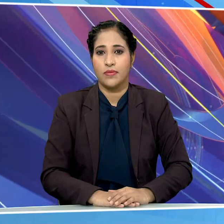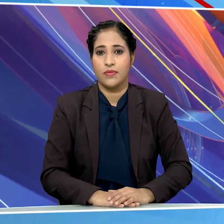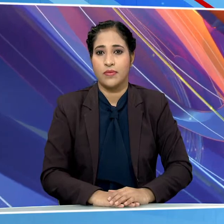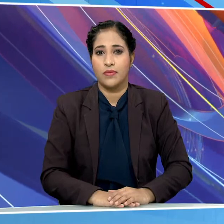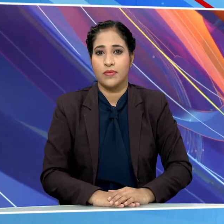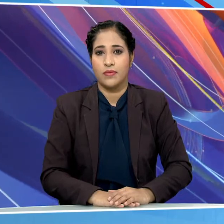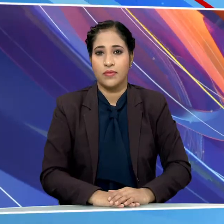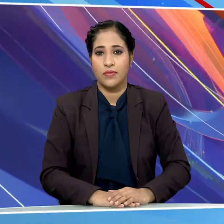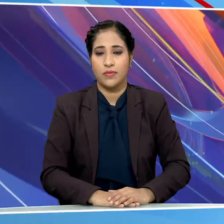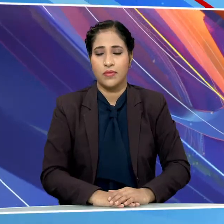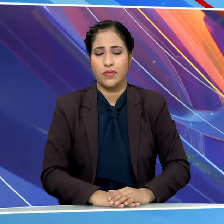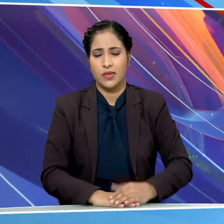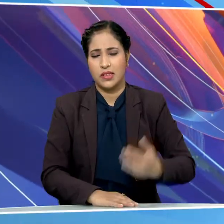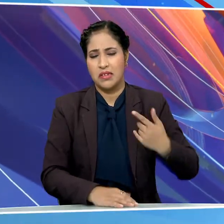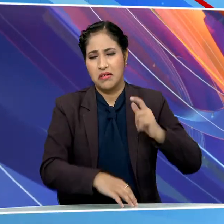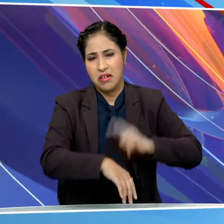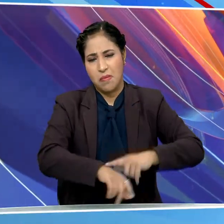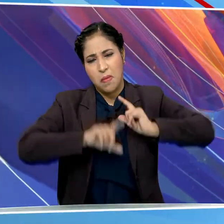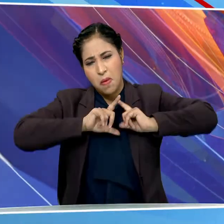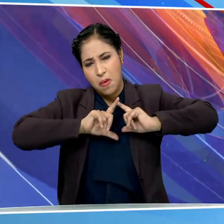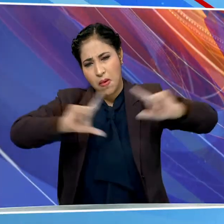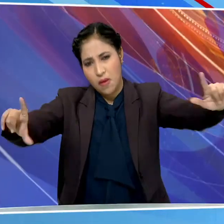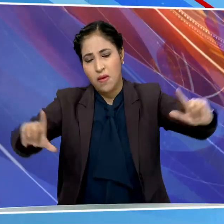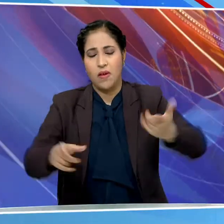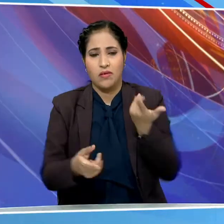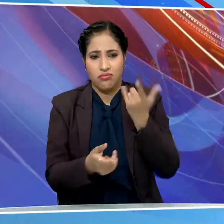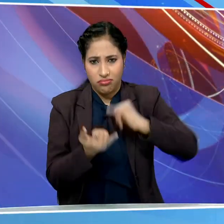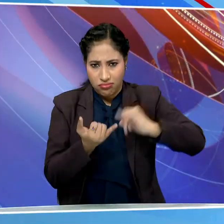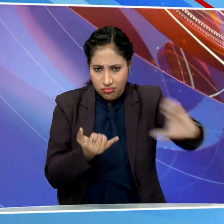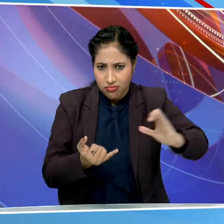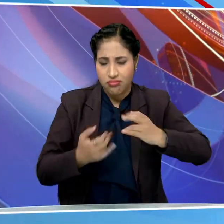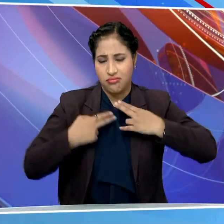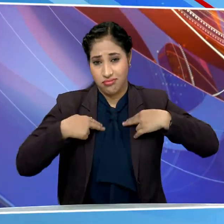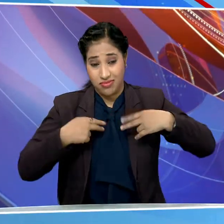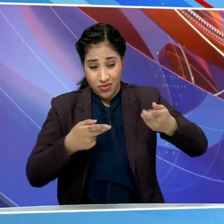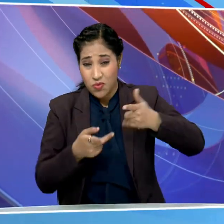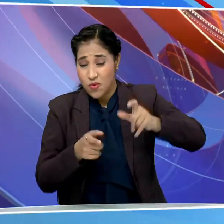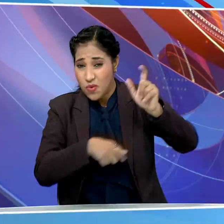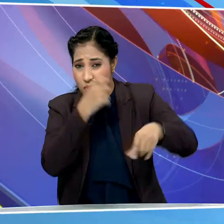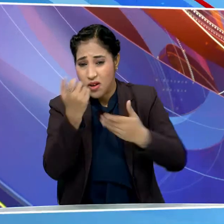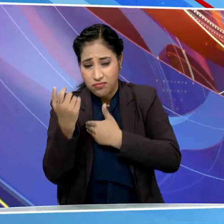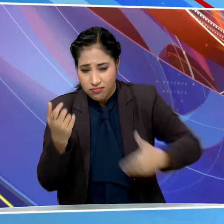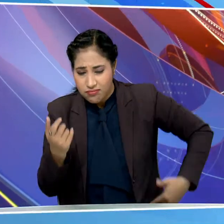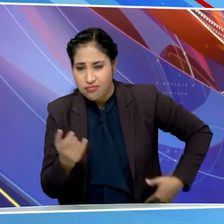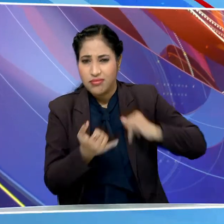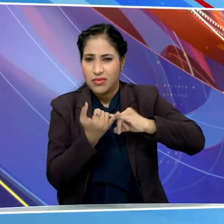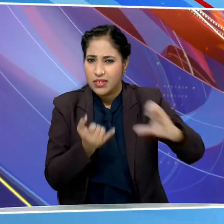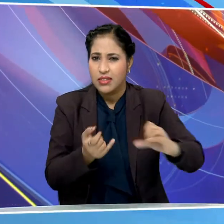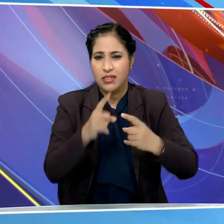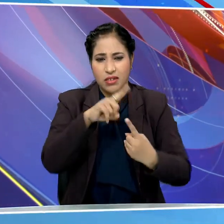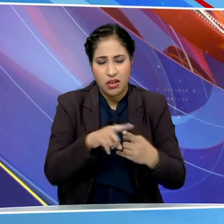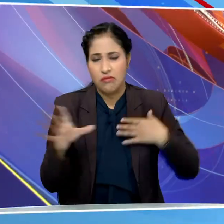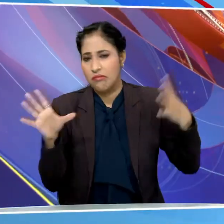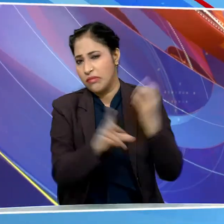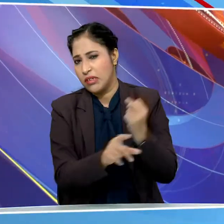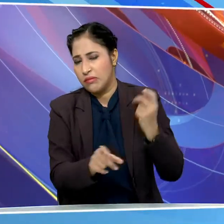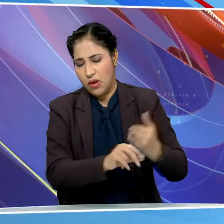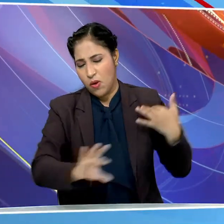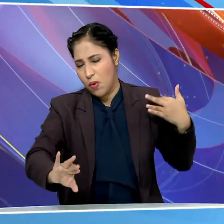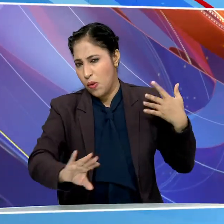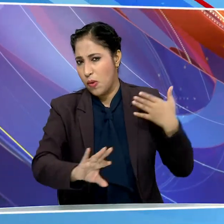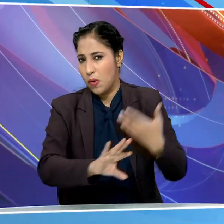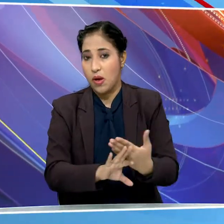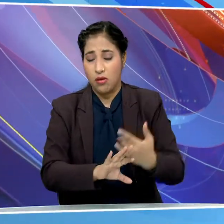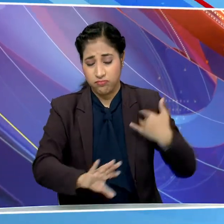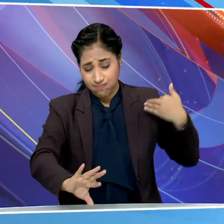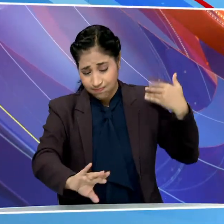लामा समय सुधी गरीबों, दलितों, पिछड़ा, आदिवासियों जेमने वंचित राखवामां आव्या, अभावमां राखवामां आव्या, ए